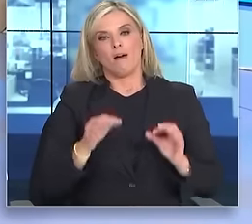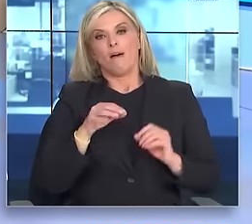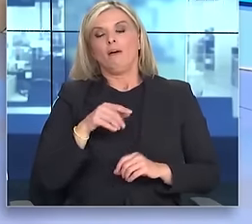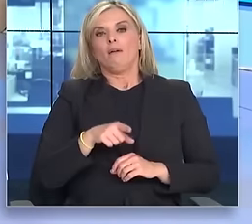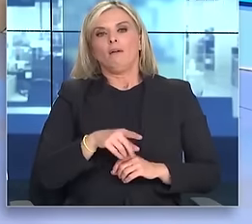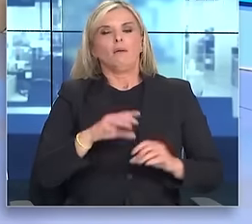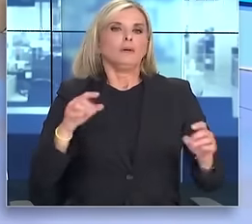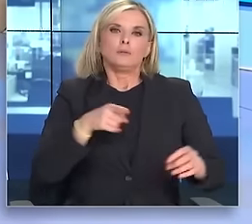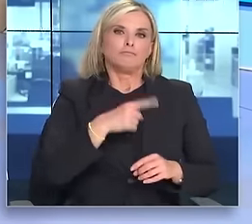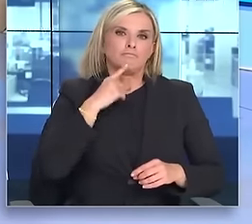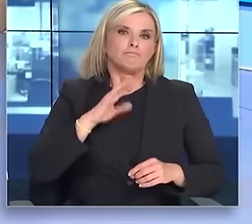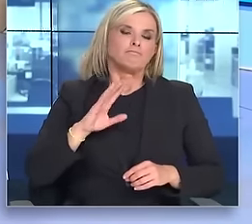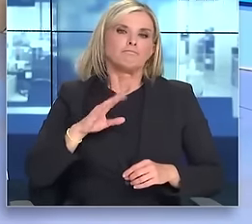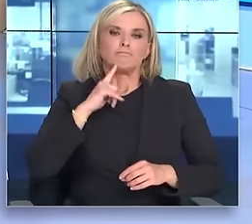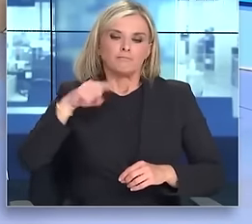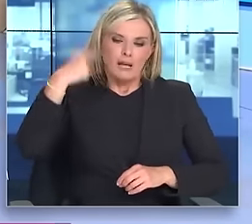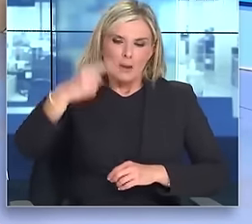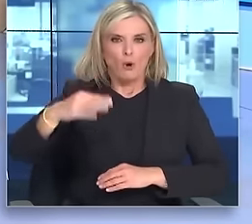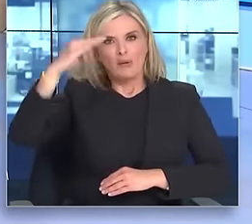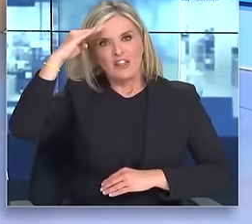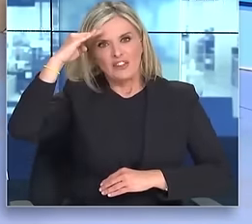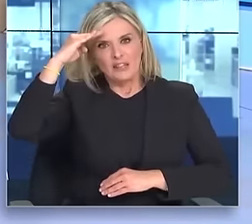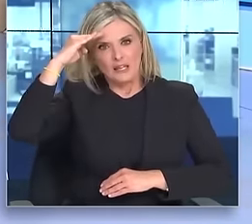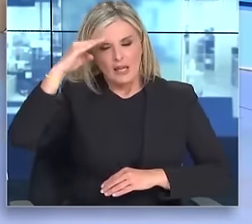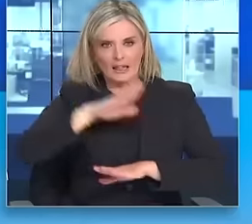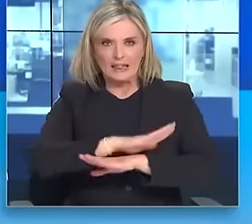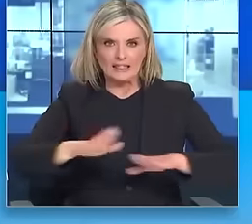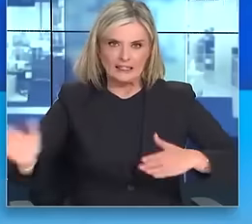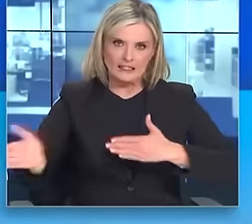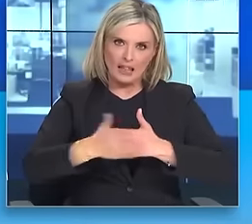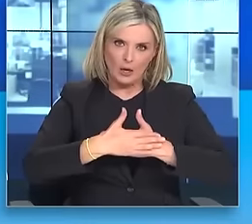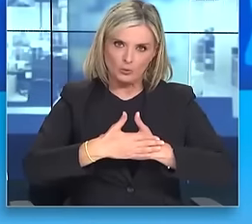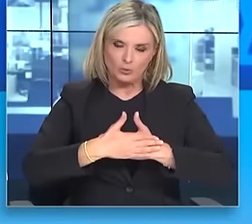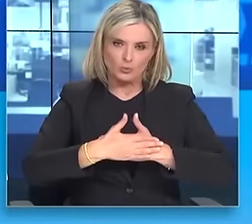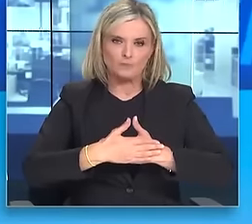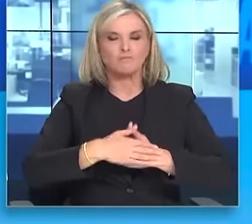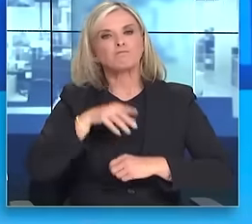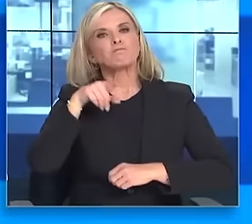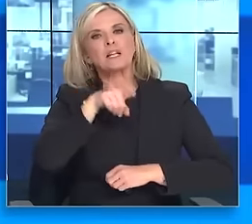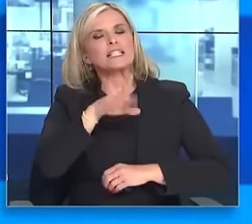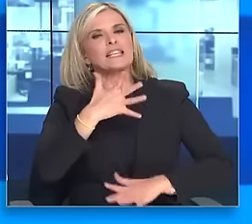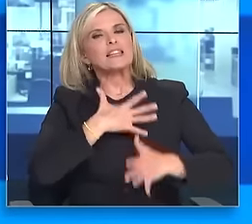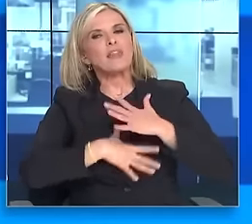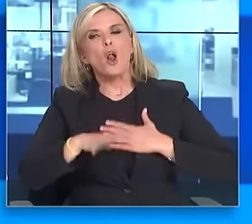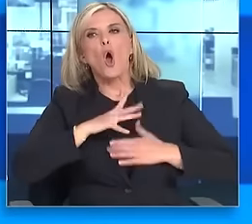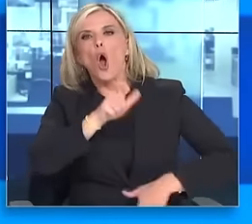κλείσει αυτός ο κύκλος σας, γιατί θα θέλατε να μείνετε στην ιστορία, τι θα θέλατε να θυμάται ο κόσμος από εσάς και από την κυβέρνησή σας.